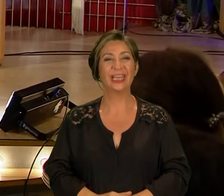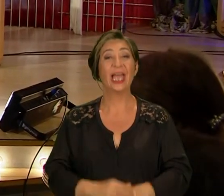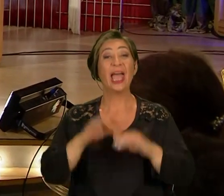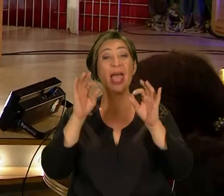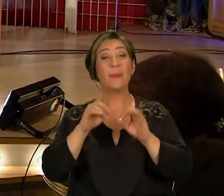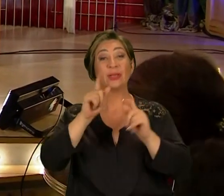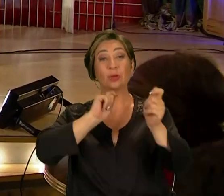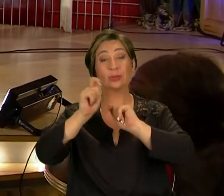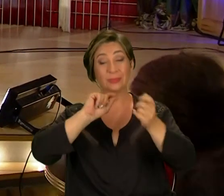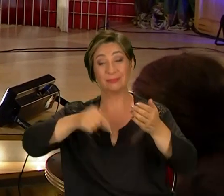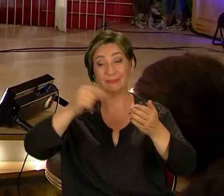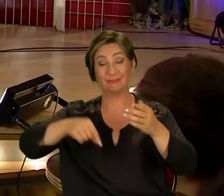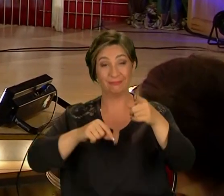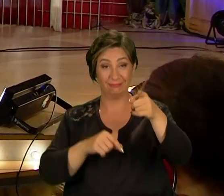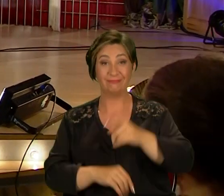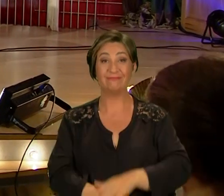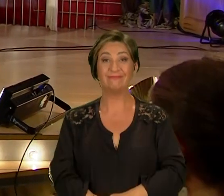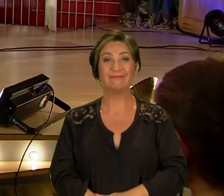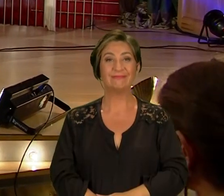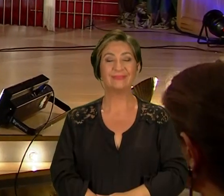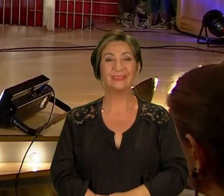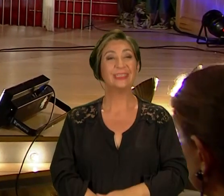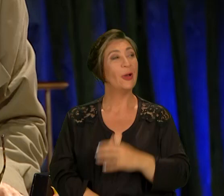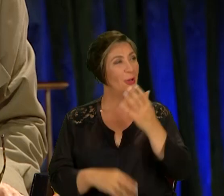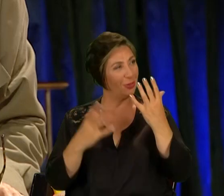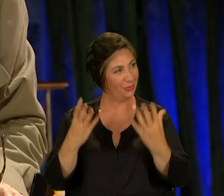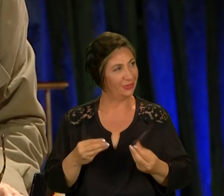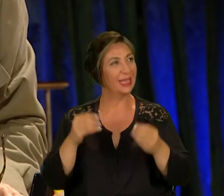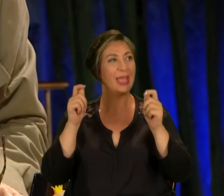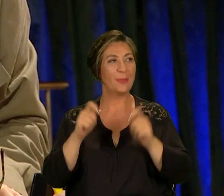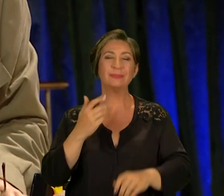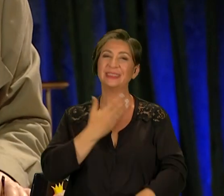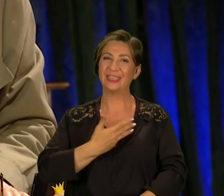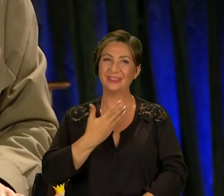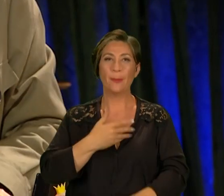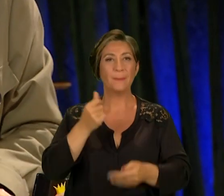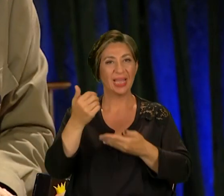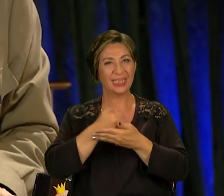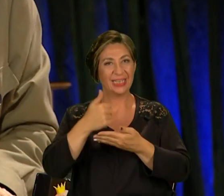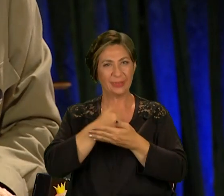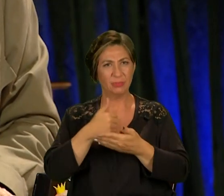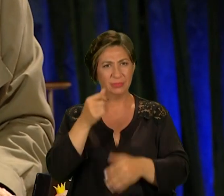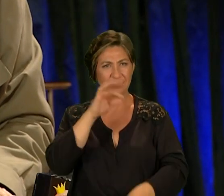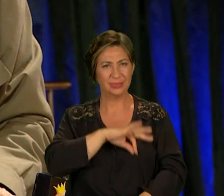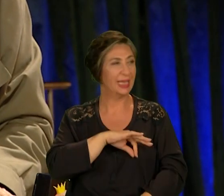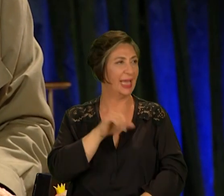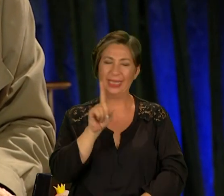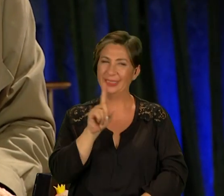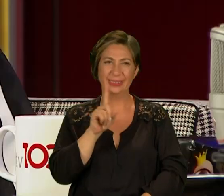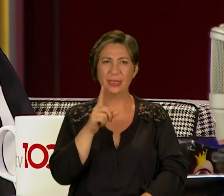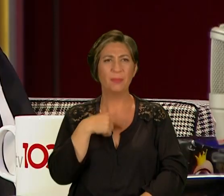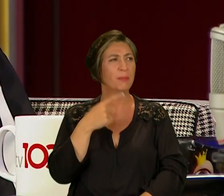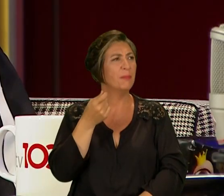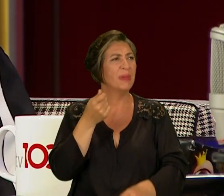hemen bir sözleşme yapmamız lazım. Olur, yapalım seve seve. Para kazandın mı bizdeki konserinden? Hayır. Ben